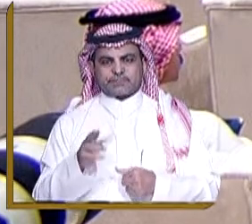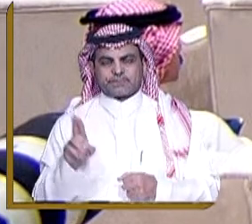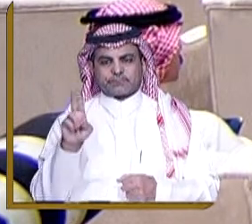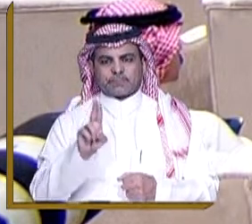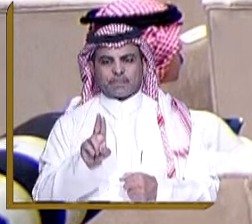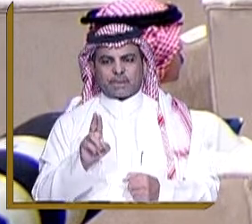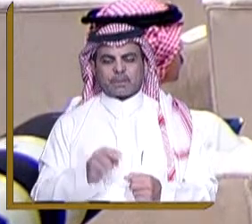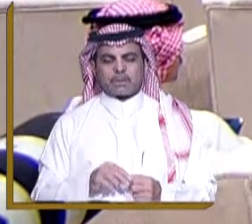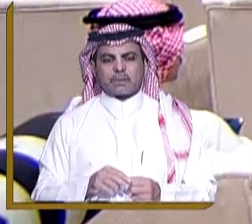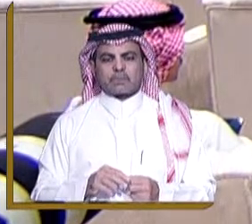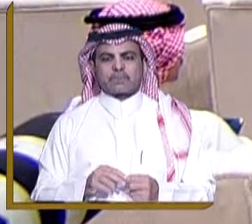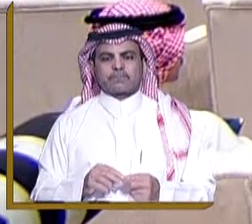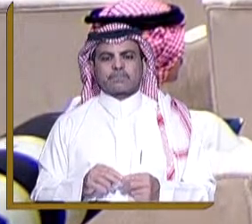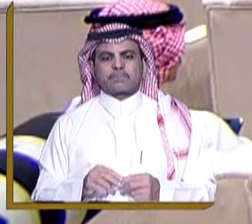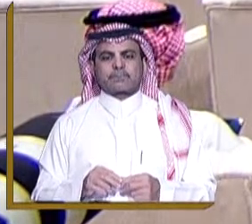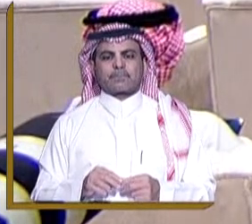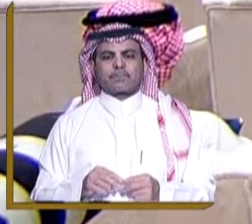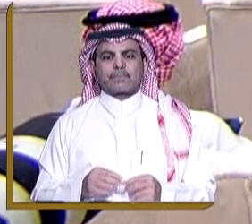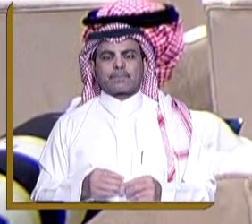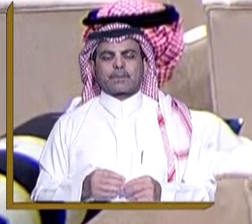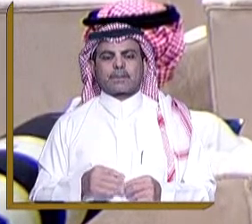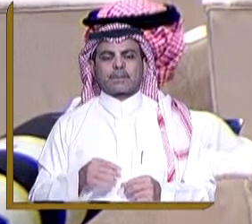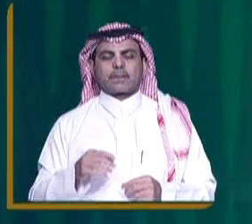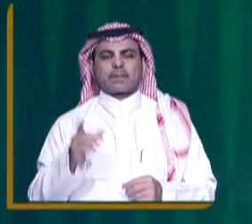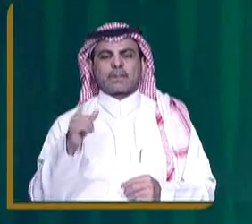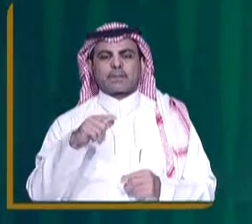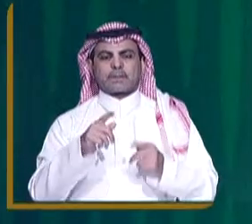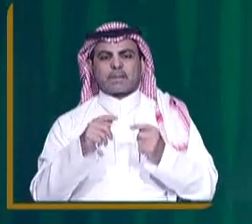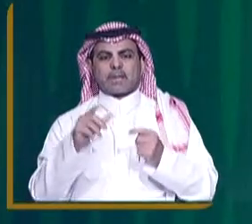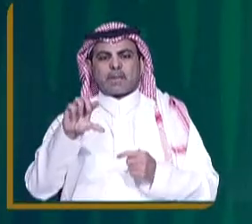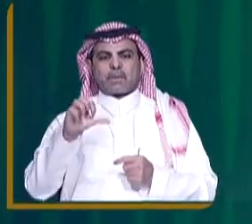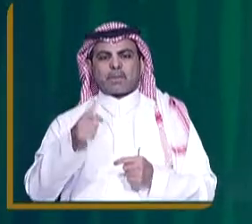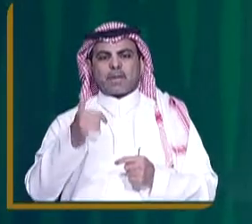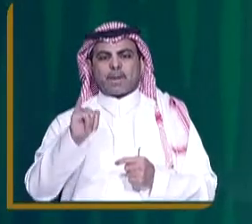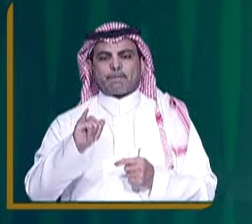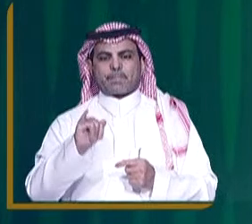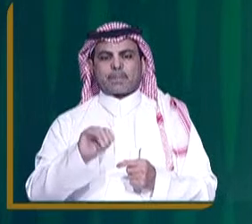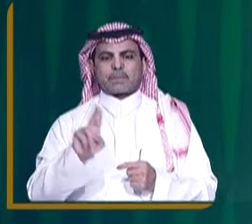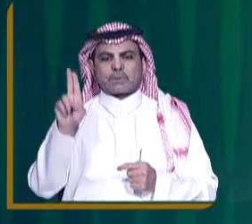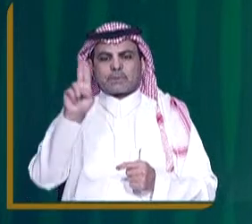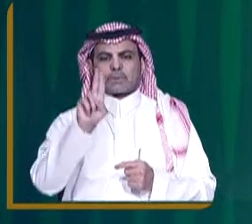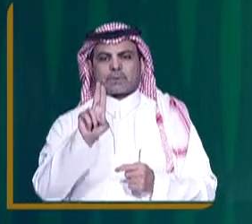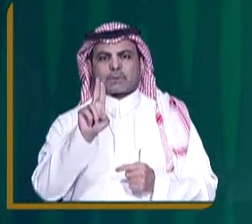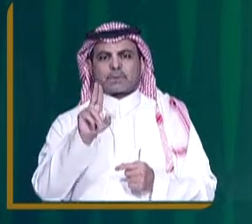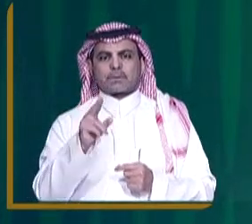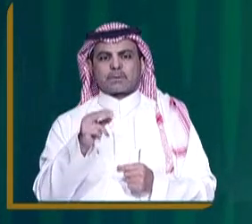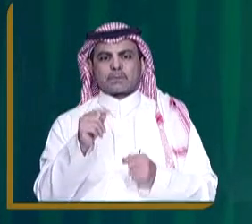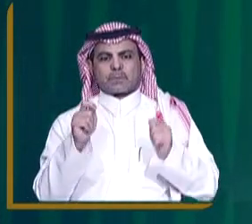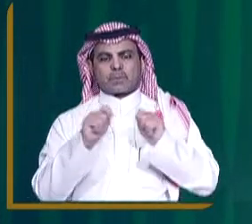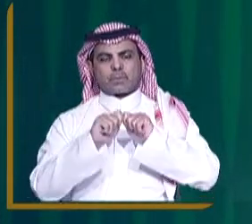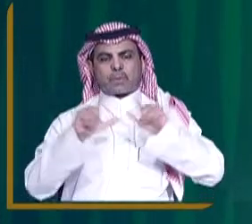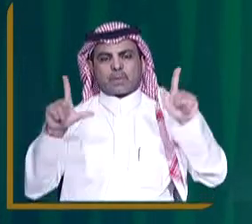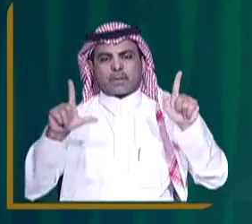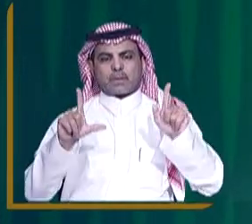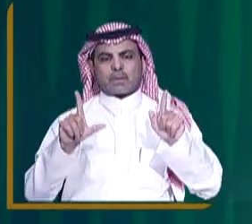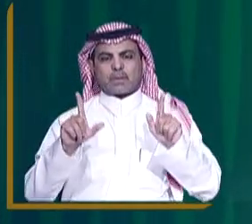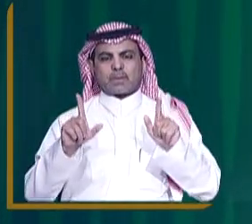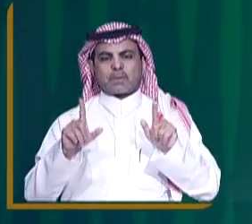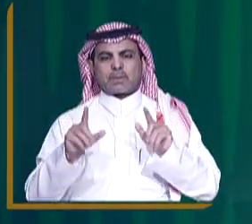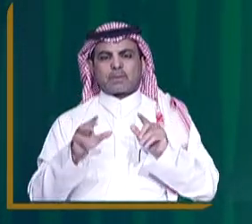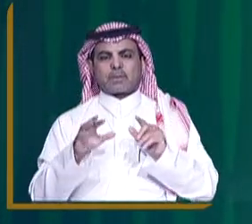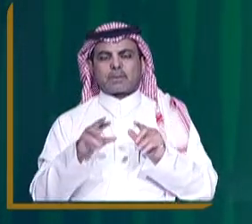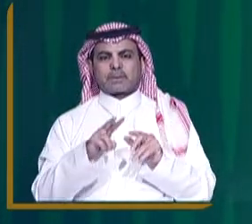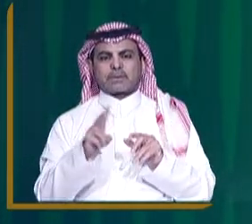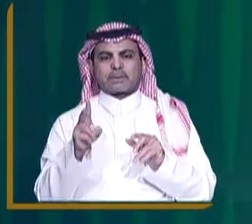السلام عليكم ورحمة الله وبركاته. بندر سليس، صحيفة الوئام. معليكم، هنالك فجوة واضحة بين